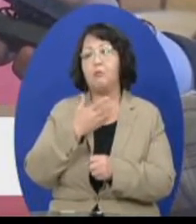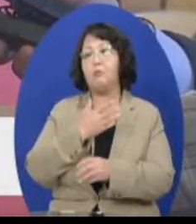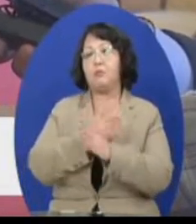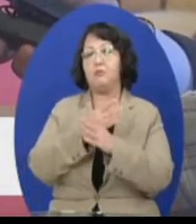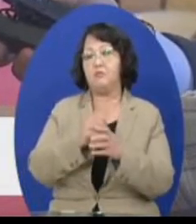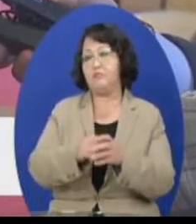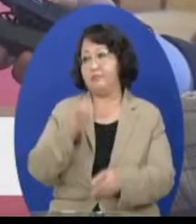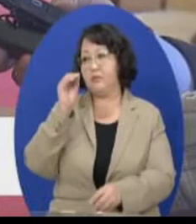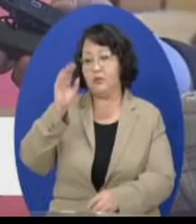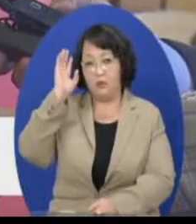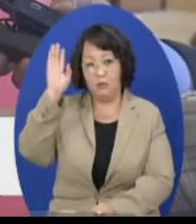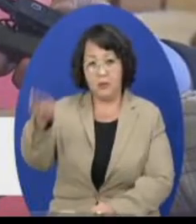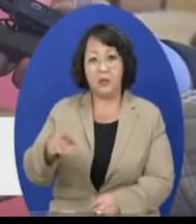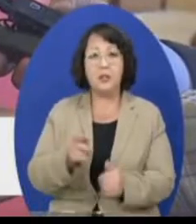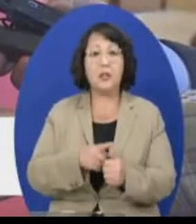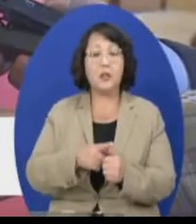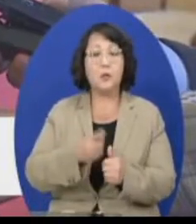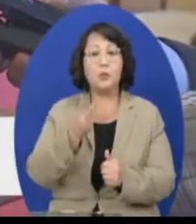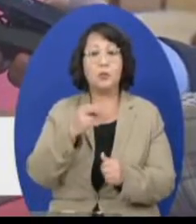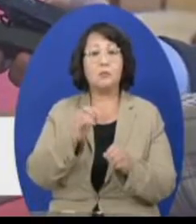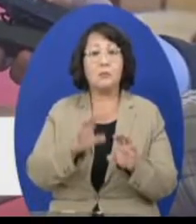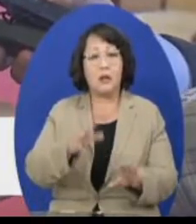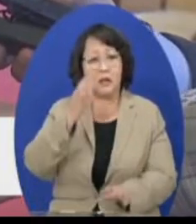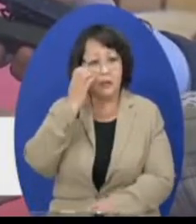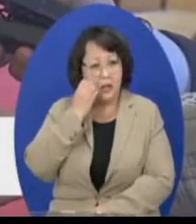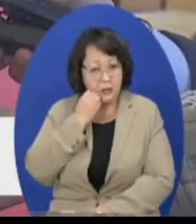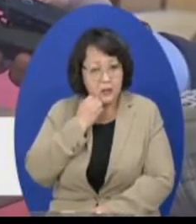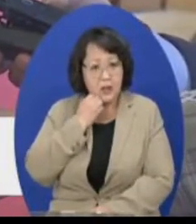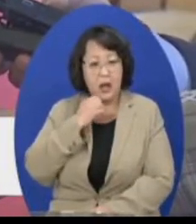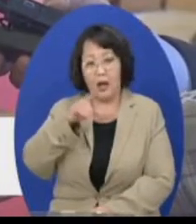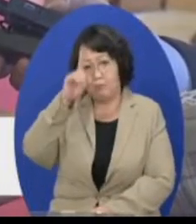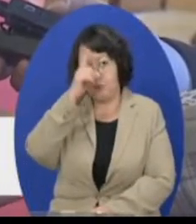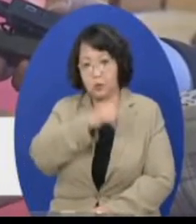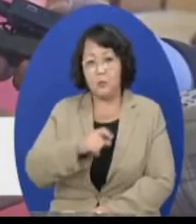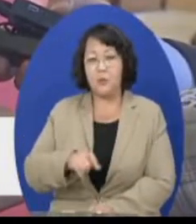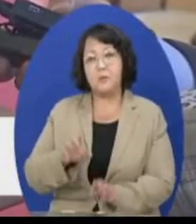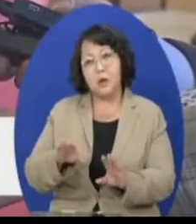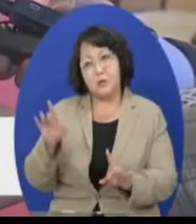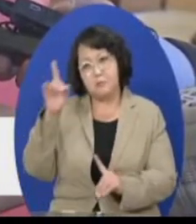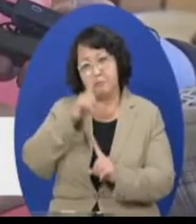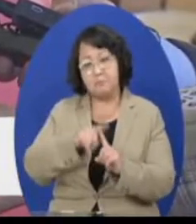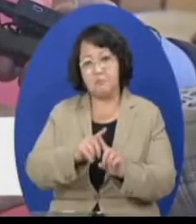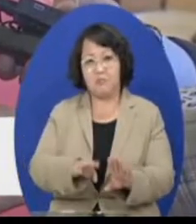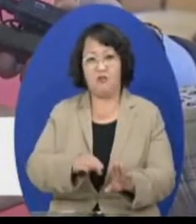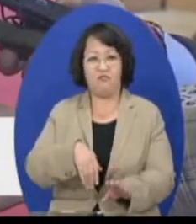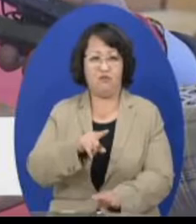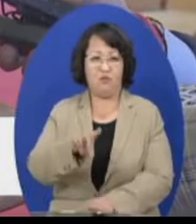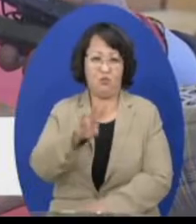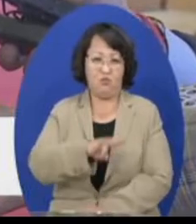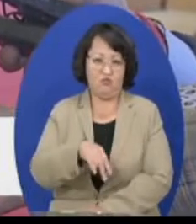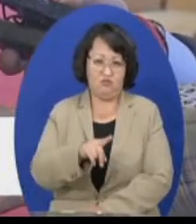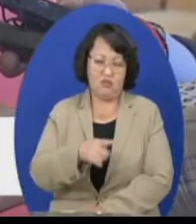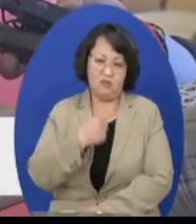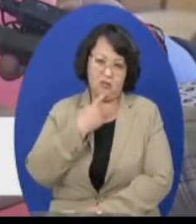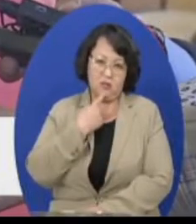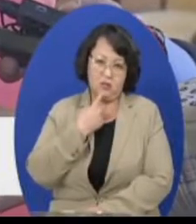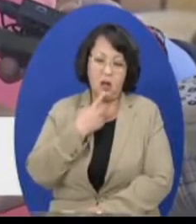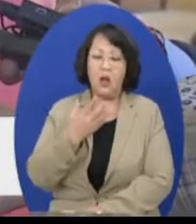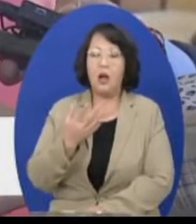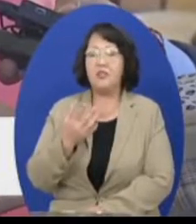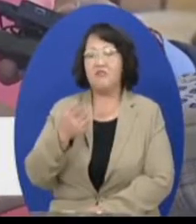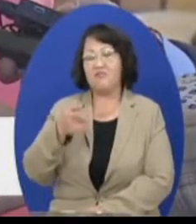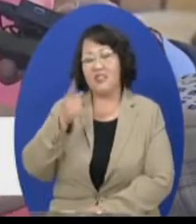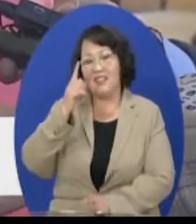тэгэл яваад гэн хин үлд хөөхөд тэнд одоо ажиллаж исэн нас тогтсон ингээл эмчнэр үлдчихэж байгаа. Энэ нэг номерийн асуудал. Тийм учраас тэр нийгмийн хамгаалалт цалин